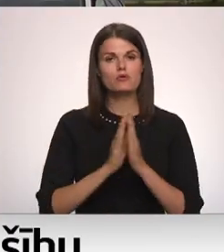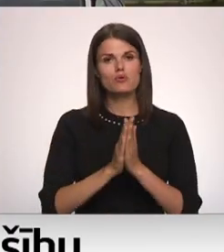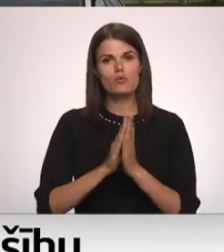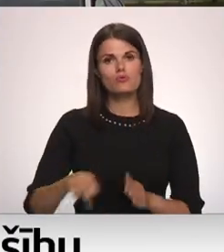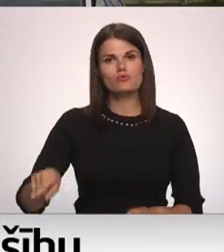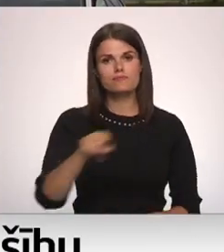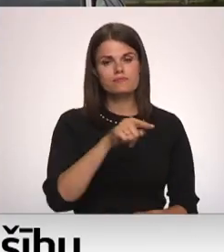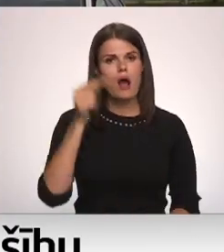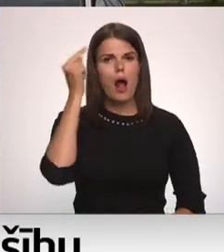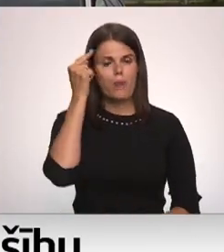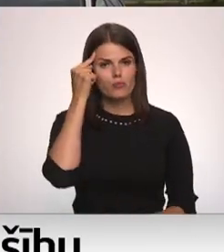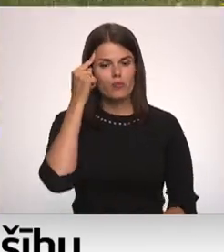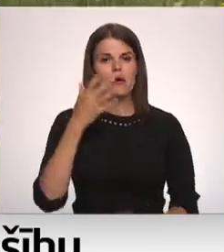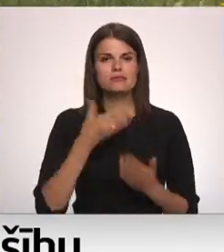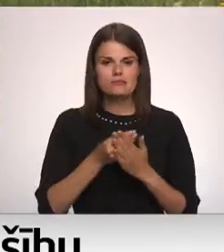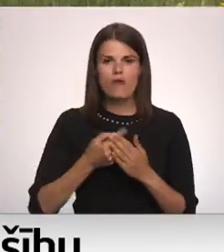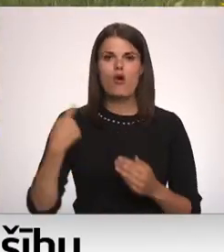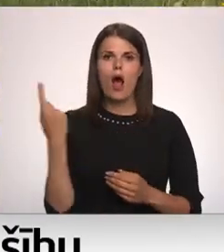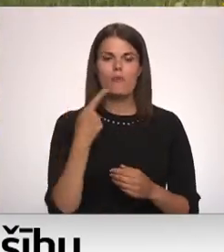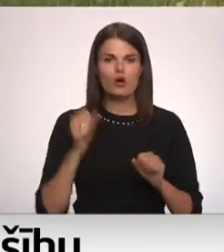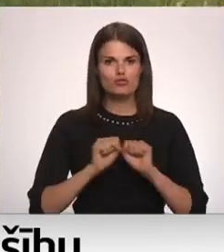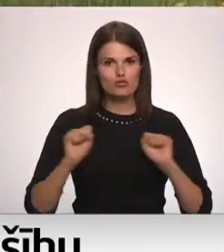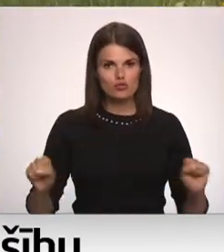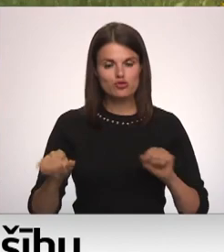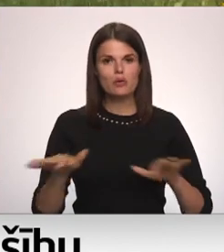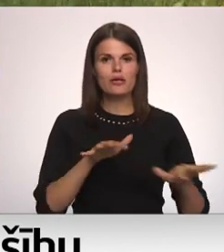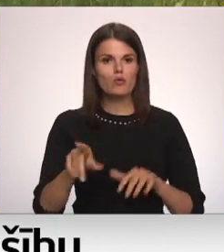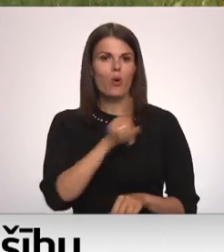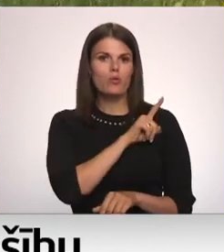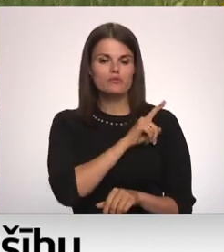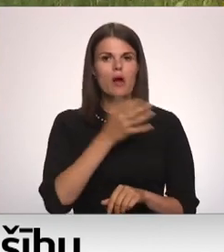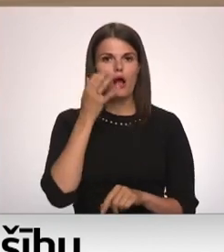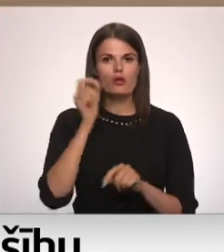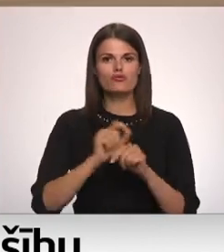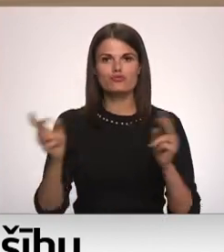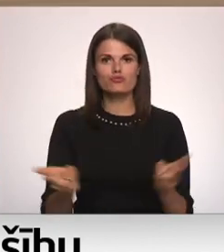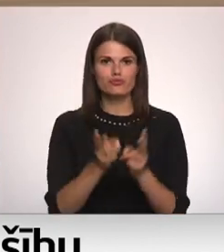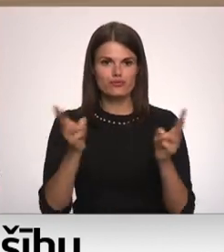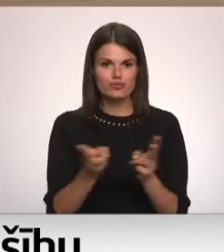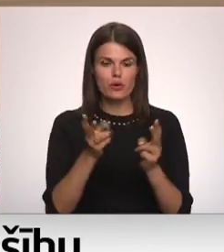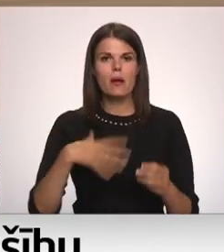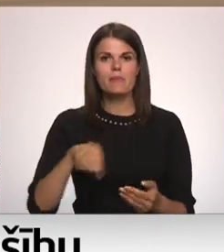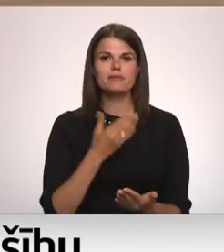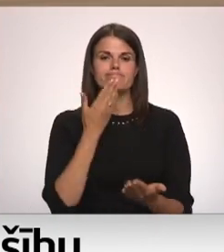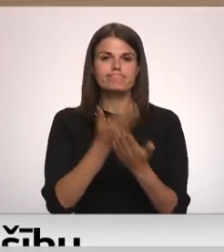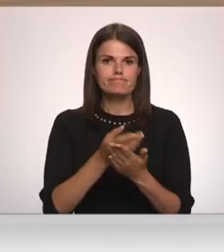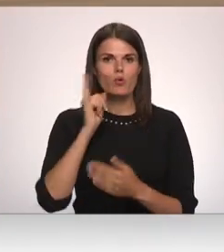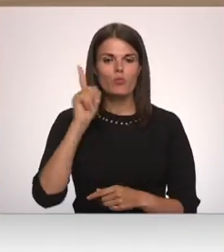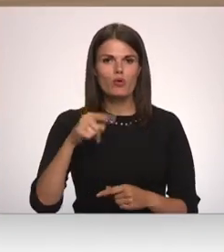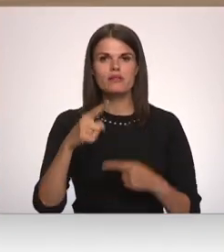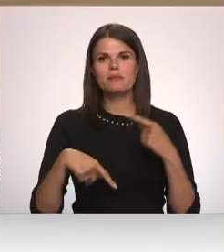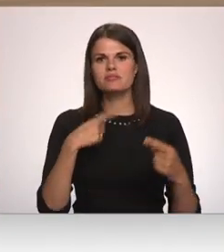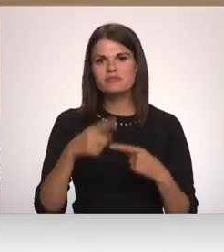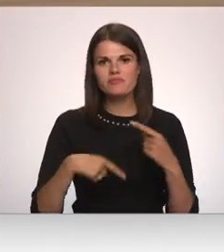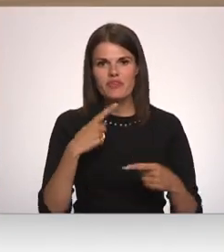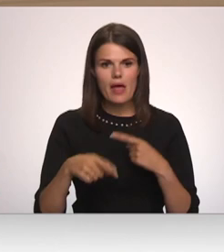un domāt par savu un apkārtējo drošību un rīkoties uzmanīgi, kurot Jāņu ugunskuru. Mūsu ierosinājums, protams, vienmēr